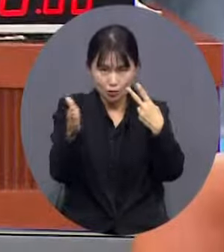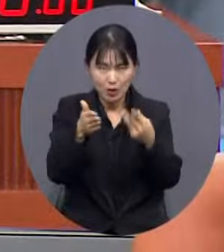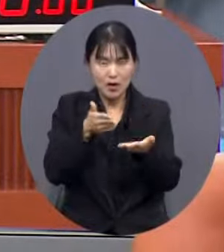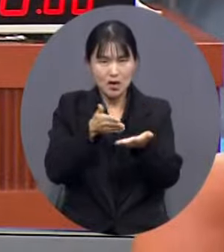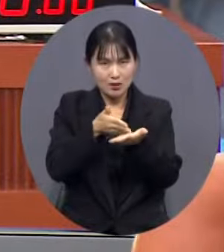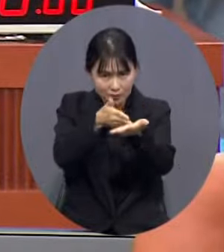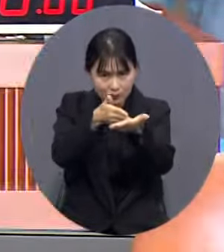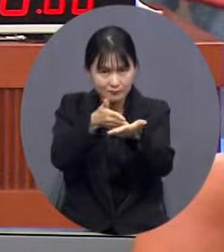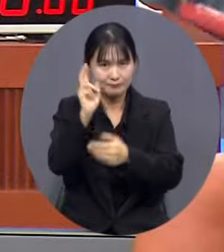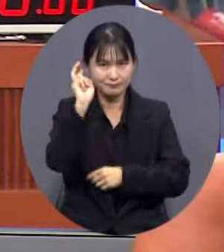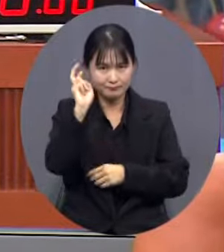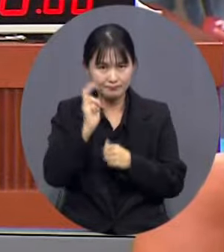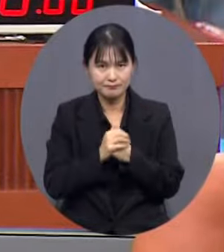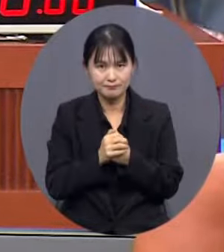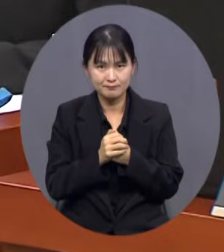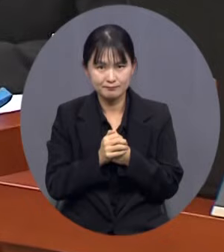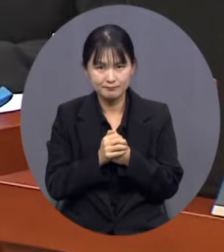가능성이 높아졌습니다.